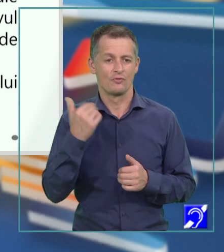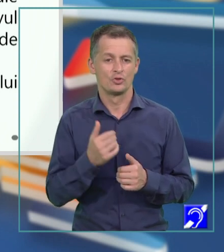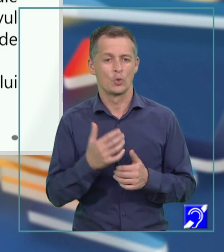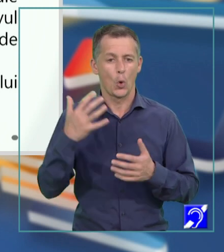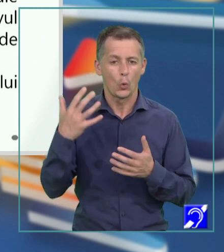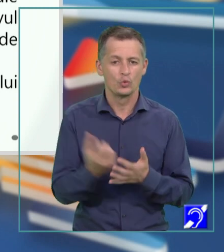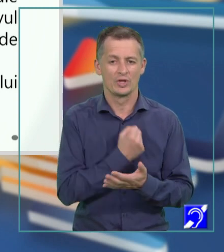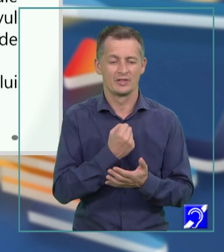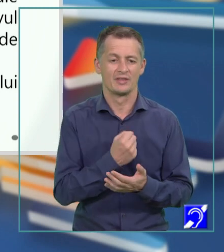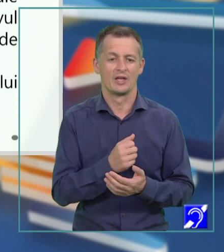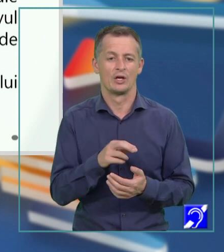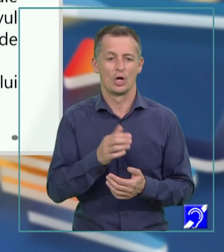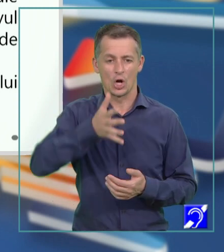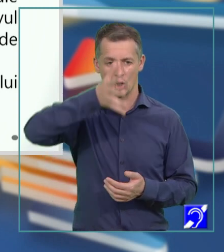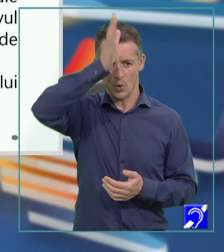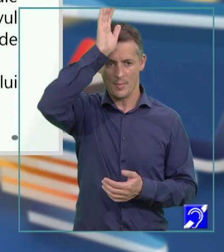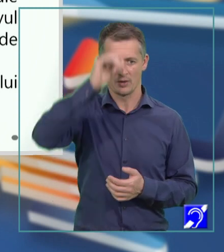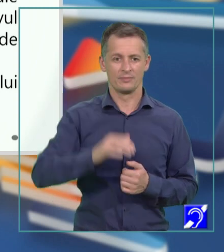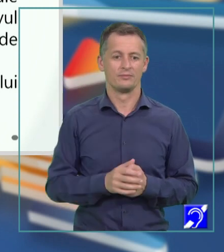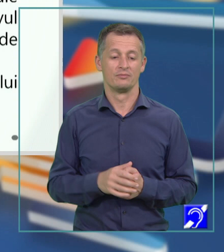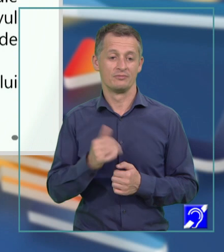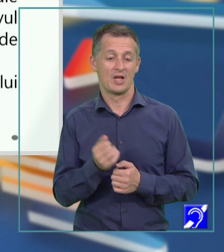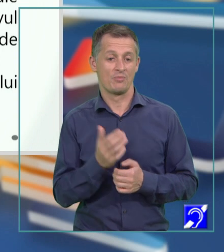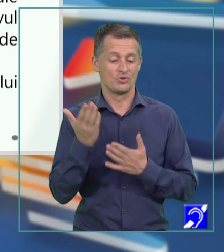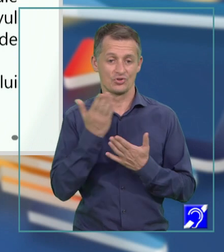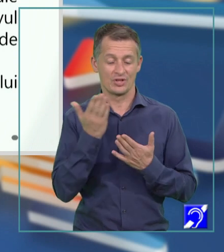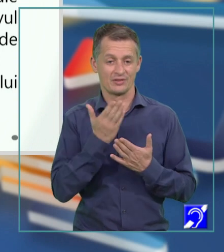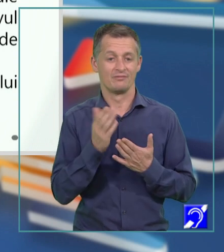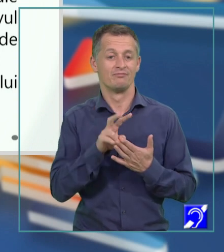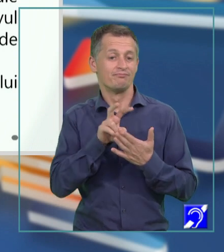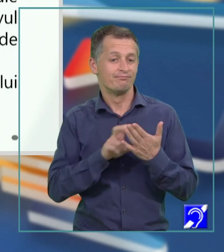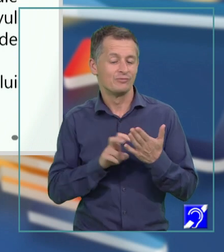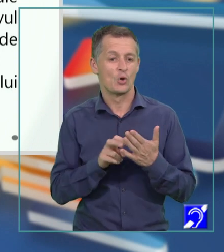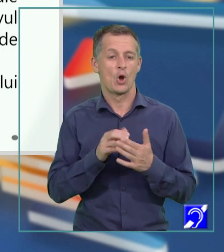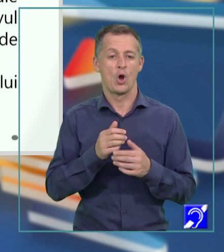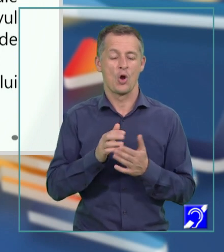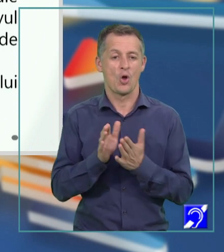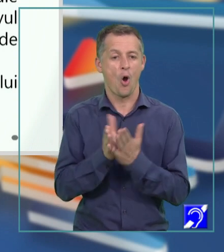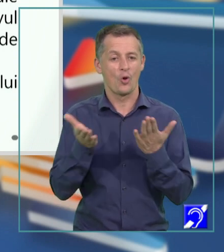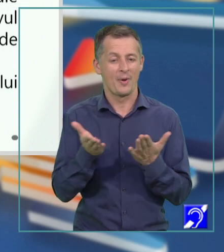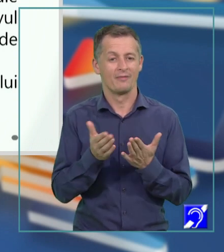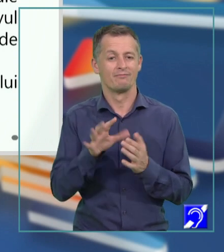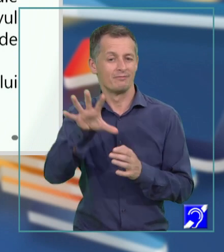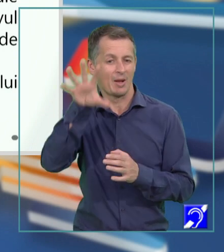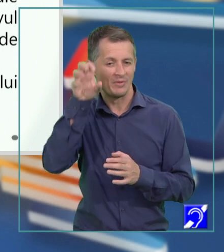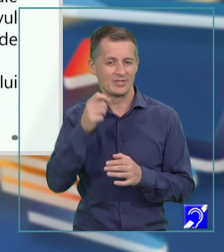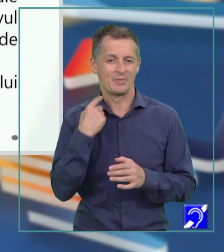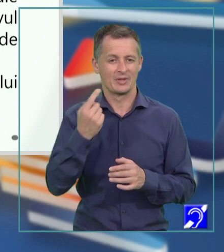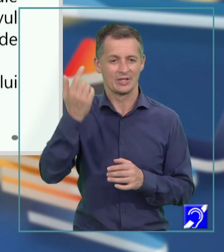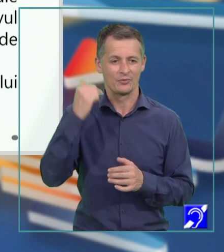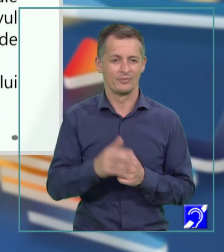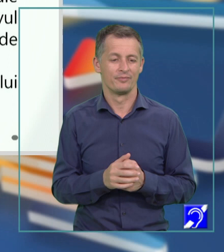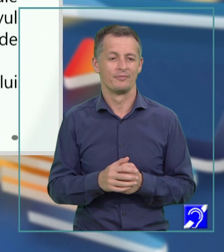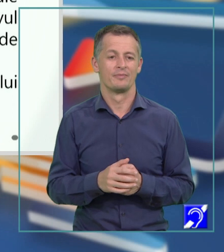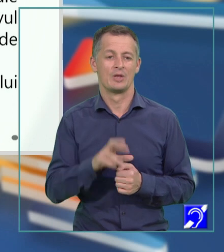romani, respectiv am citit un roman captivant săptămâna trecută. Cele două articole de dicționar.